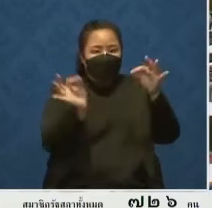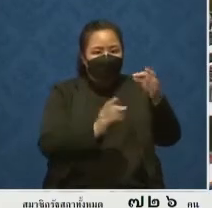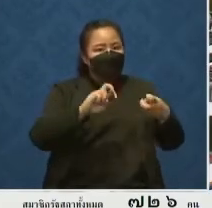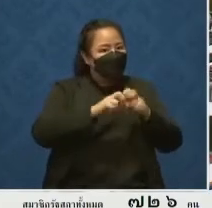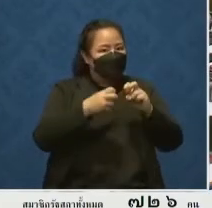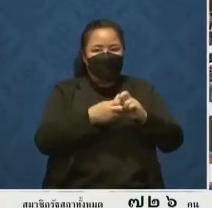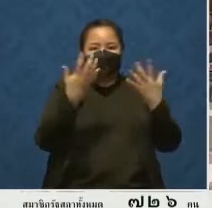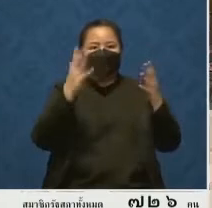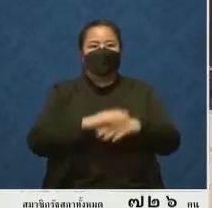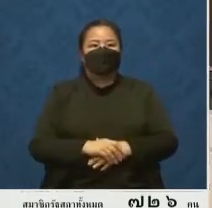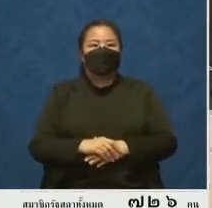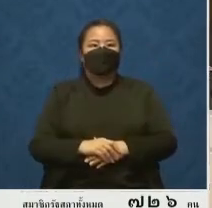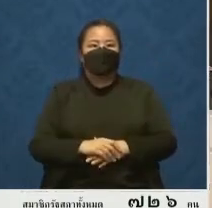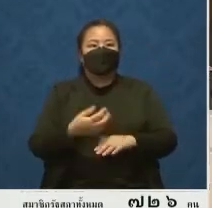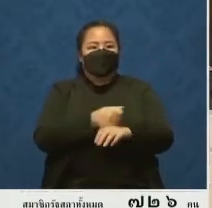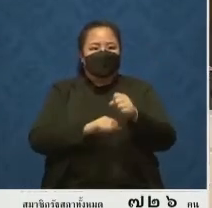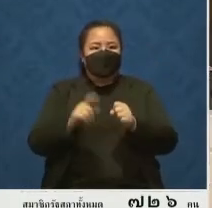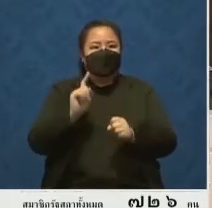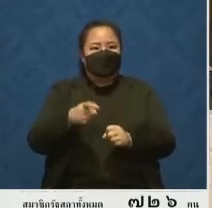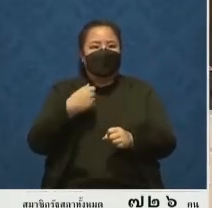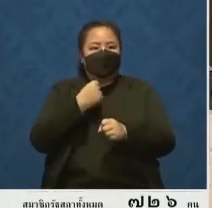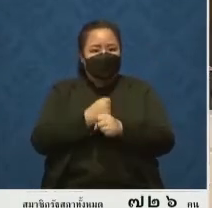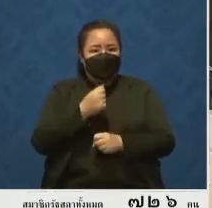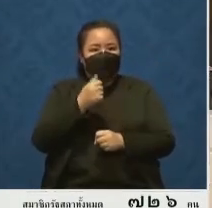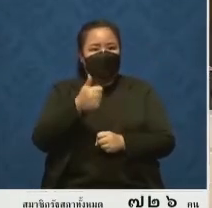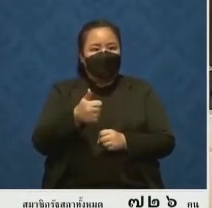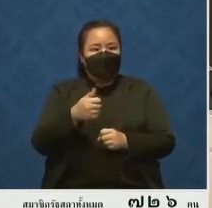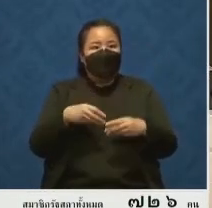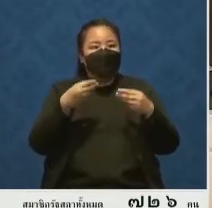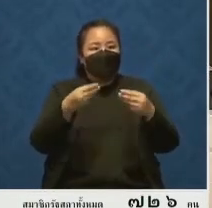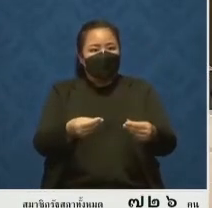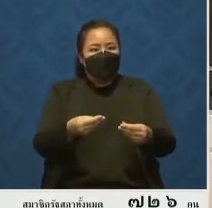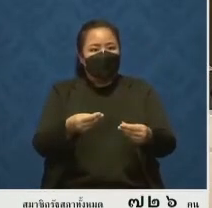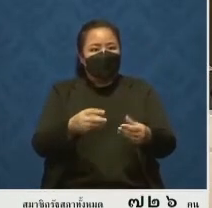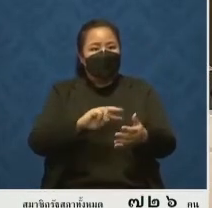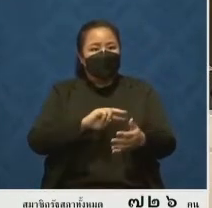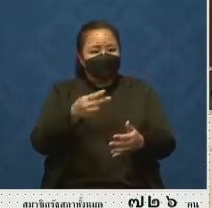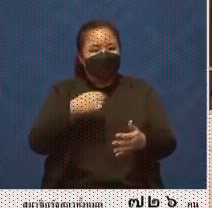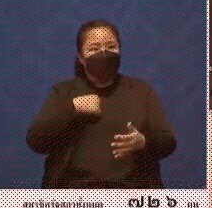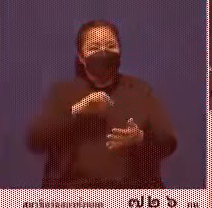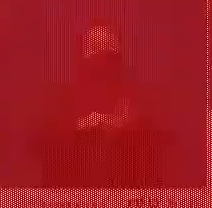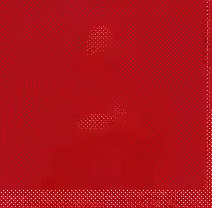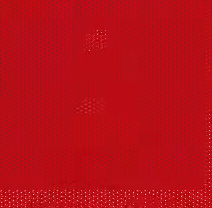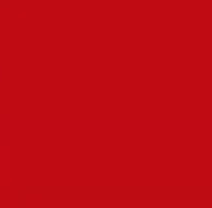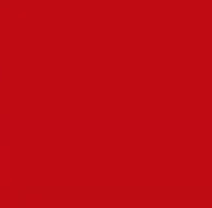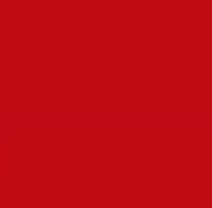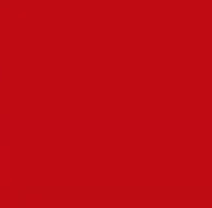ชอบให้มีการแปรยติได้เราก็มาลงมติกันในชั้นที่2ที่3ต่อไปครับ